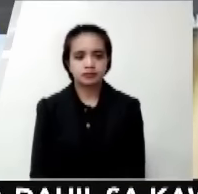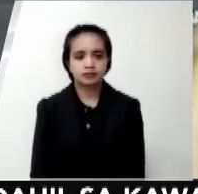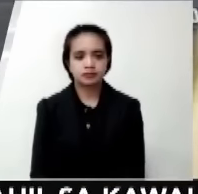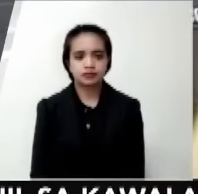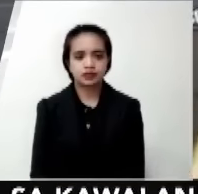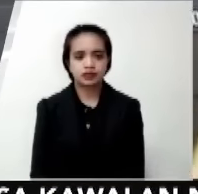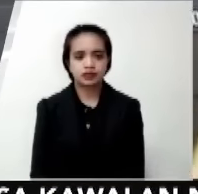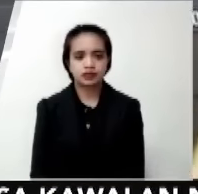kakayanin natin yan.